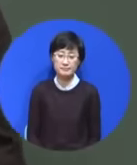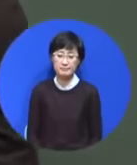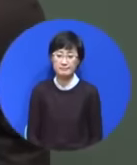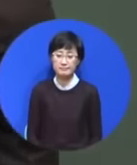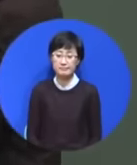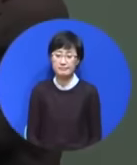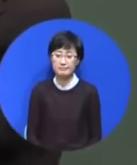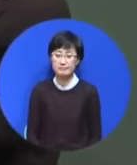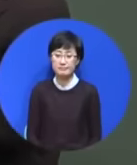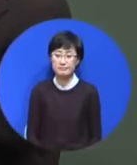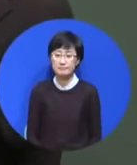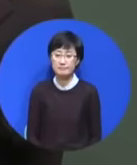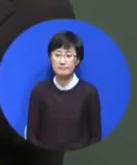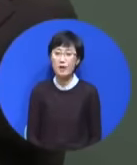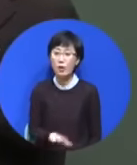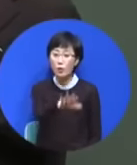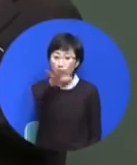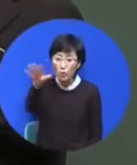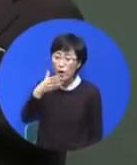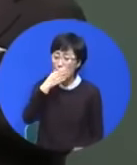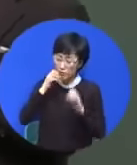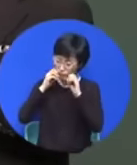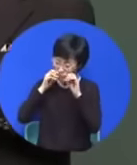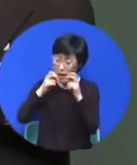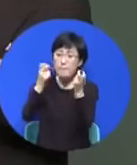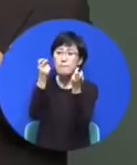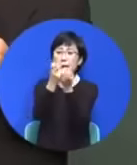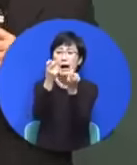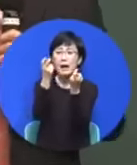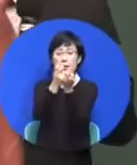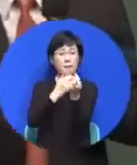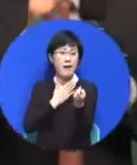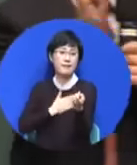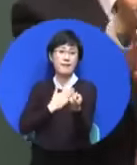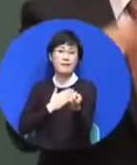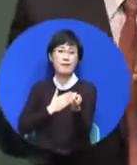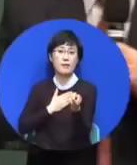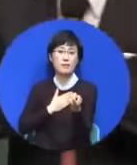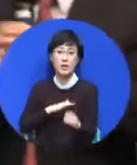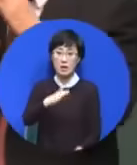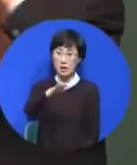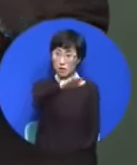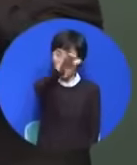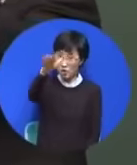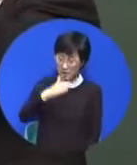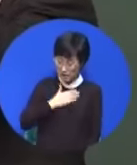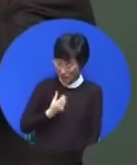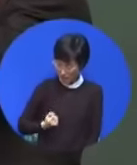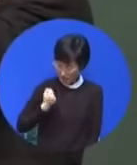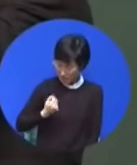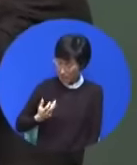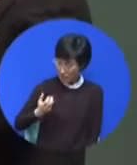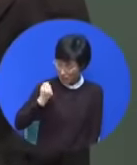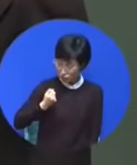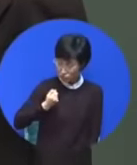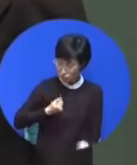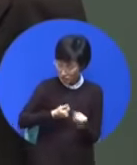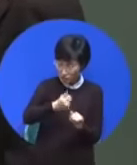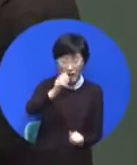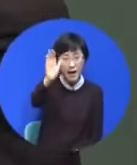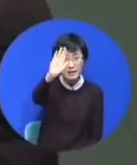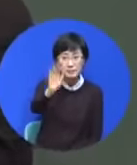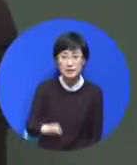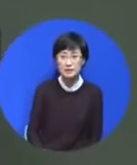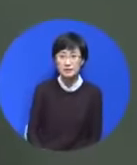뭡니까 방법 알고 있어요 여러분의 힘 하는게 아니고 너